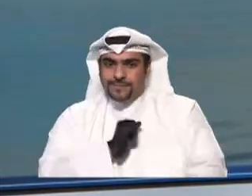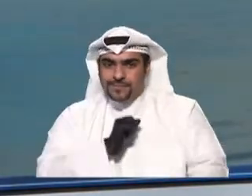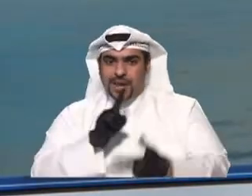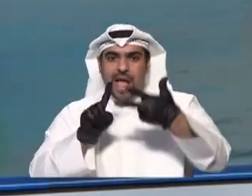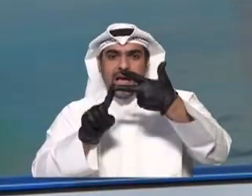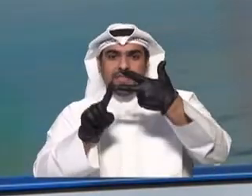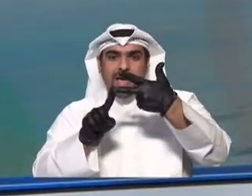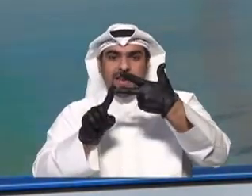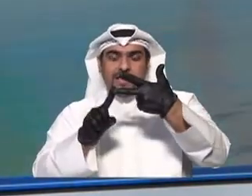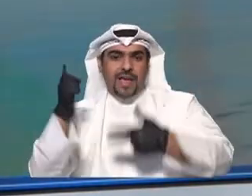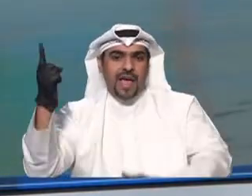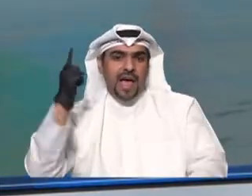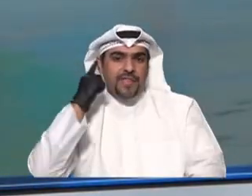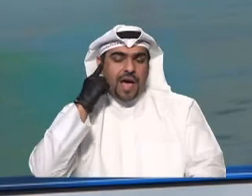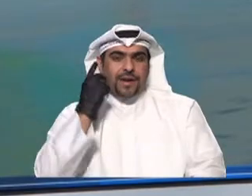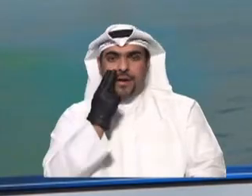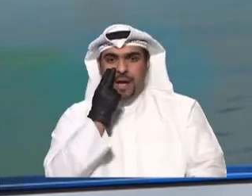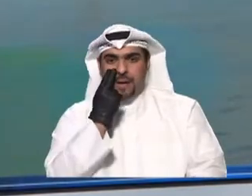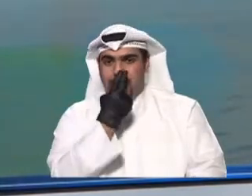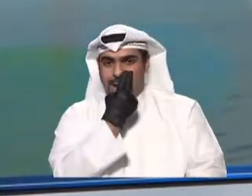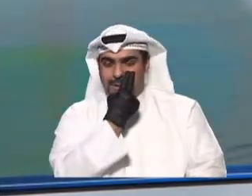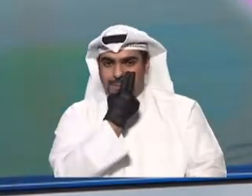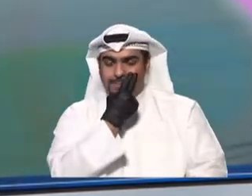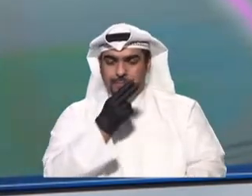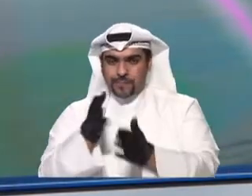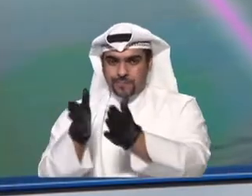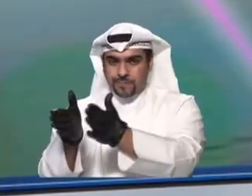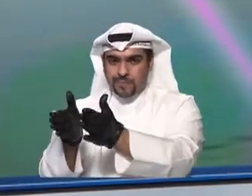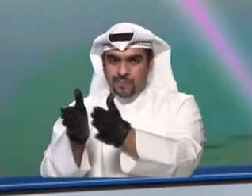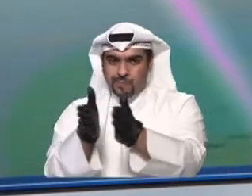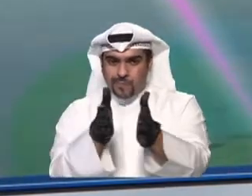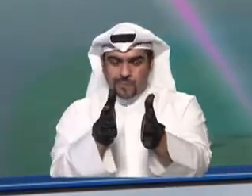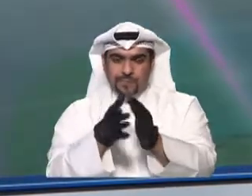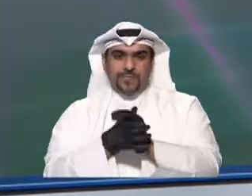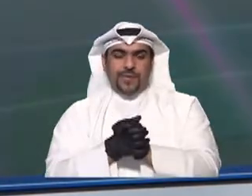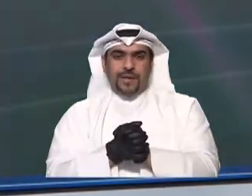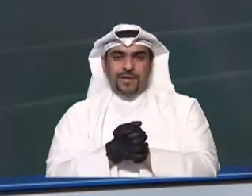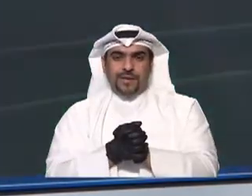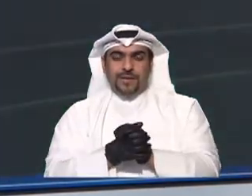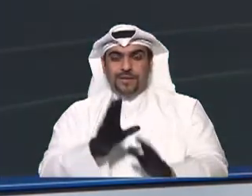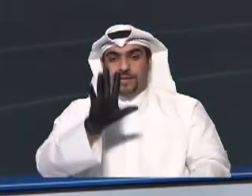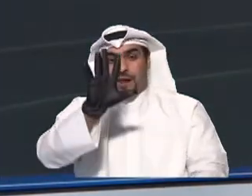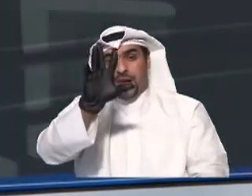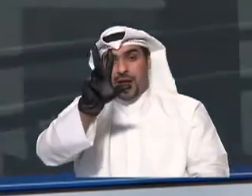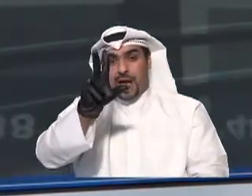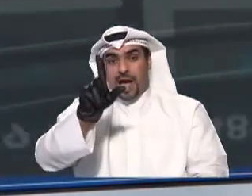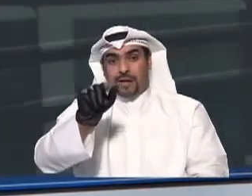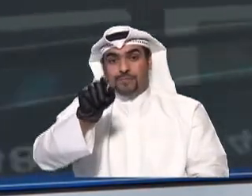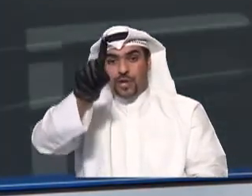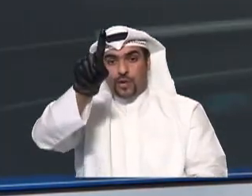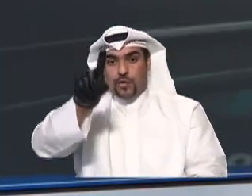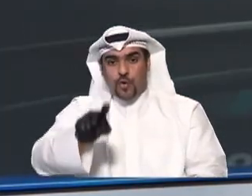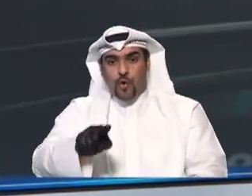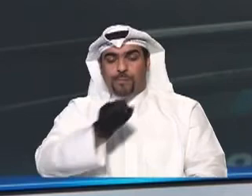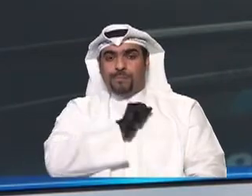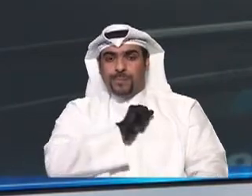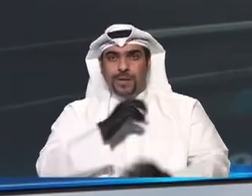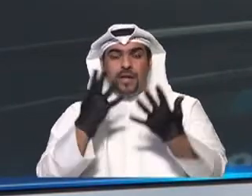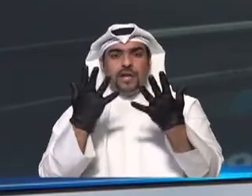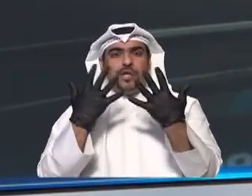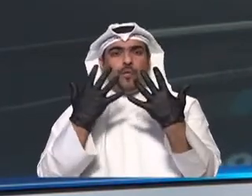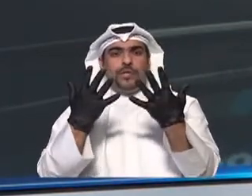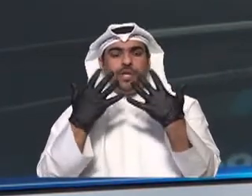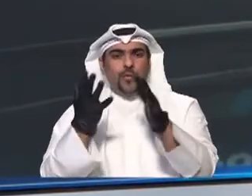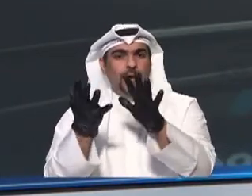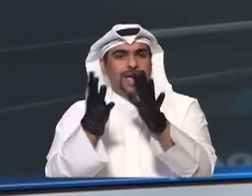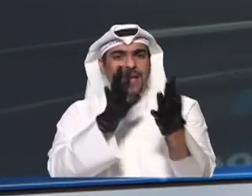الساعة 4:48، أما غروب الشمس الساعة 6:46. الطقس المتوقع في مدينة الكويت خلال 5 أيام القادمة